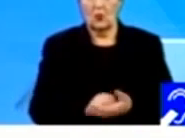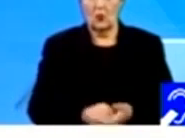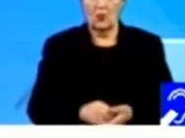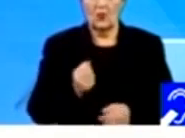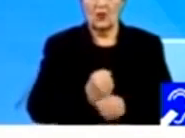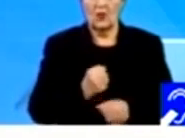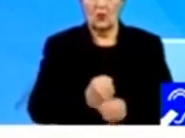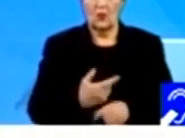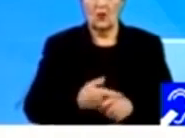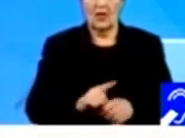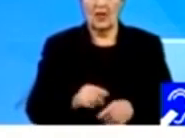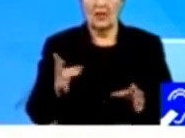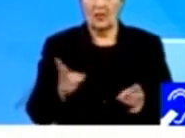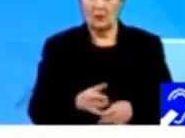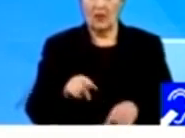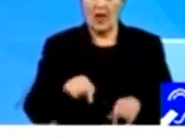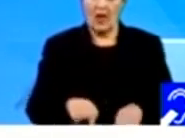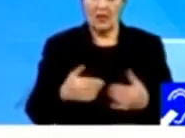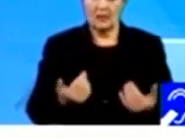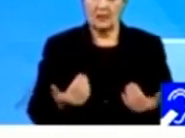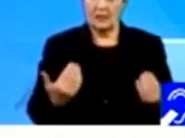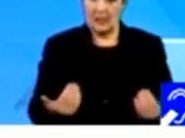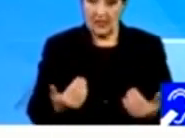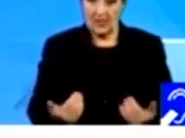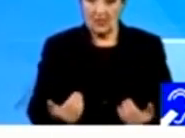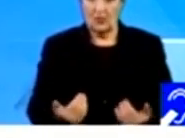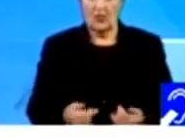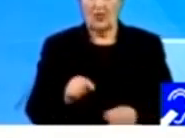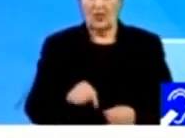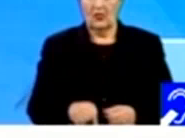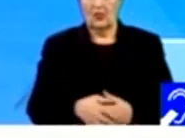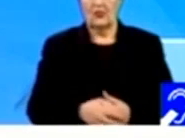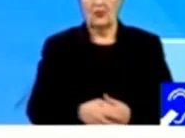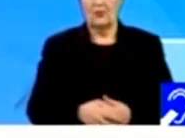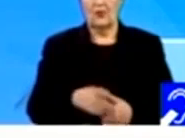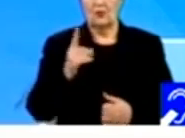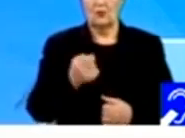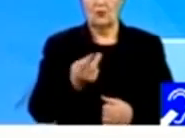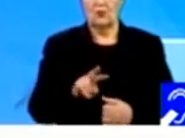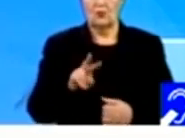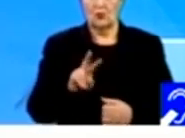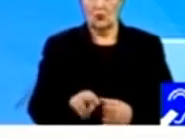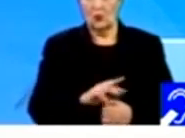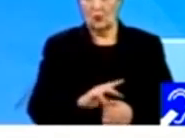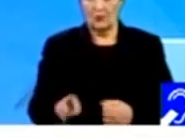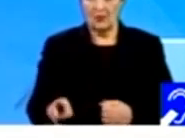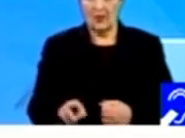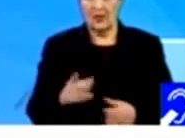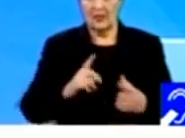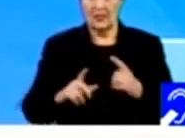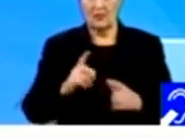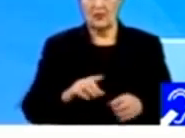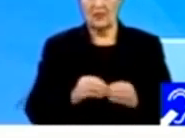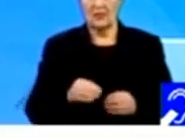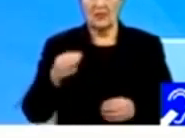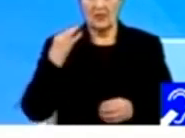lucrurile pe care ar trebui să le facă azi și aici, pentru că nu avem timp de așteptat, am mai spus, 122.000 de studenți erau 10 ani în urmă